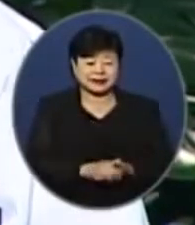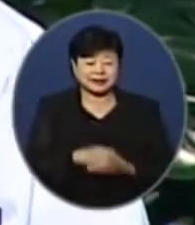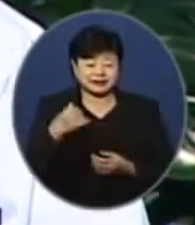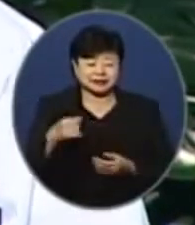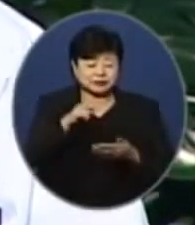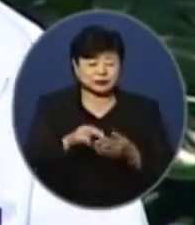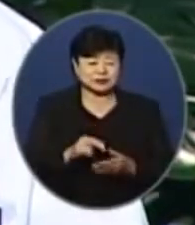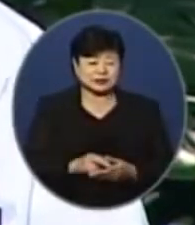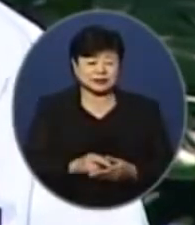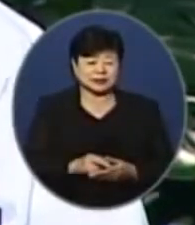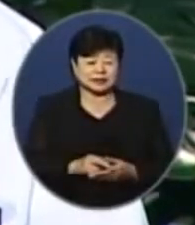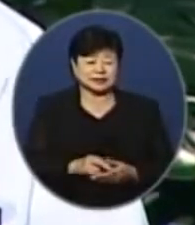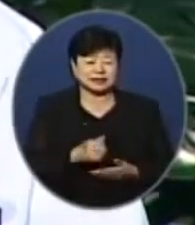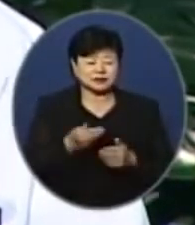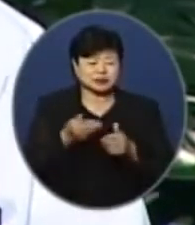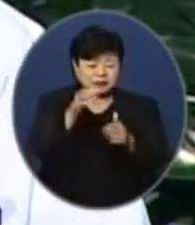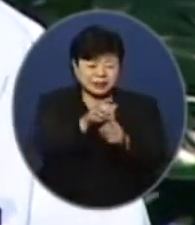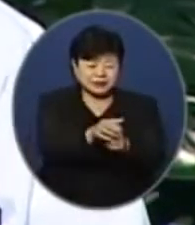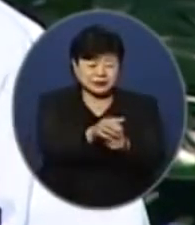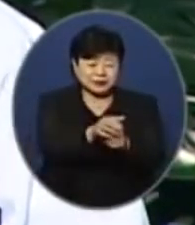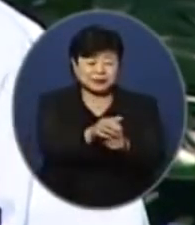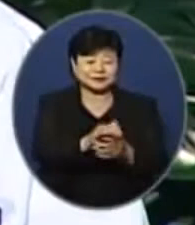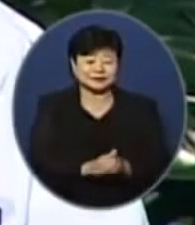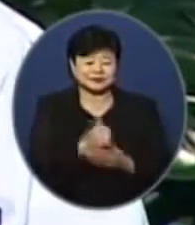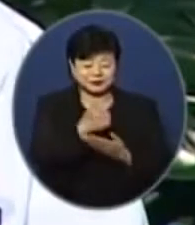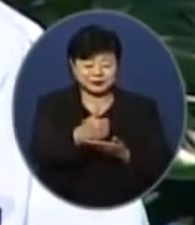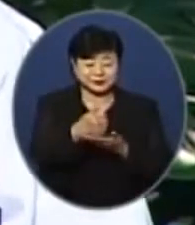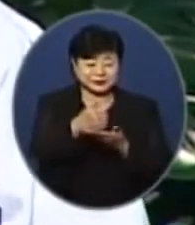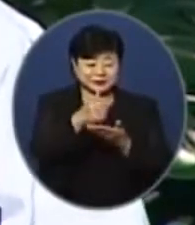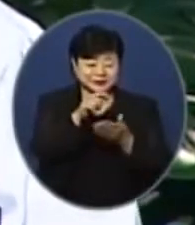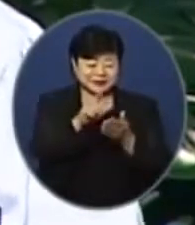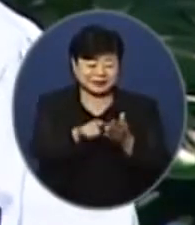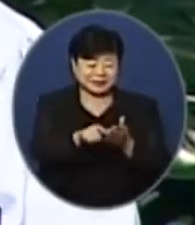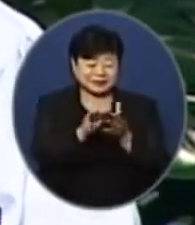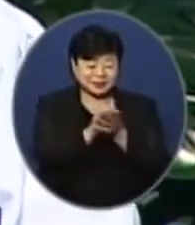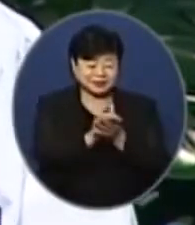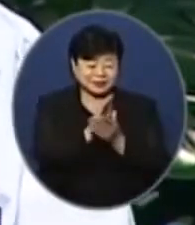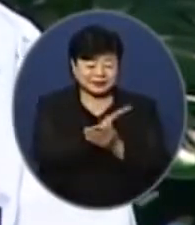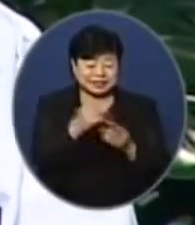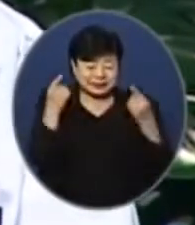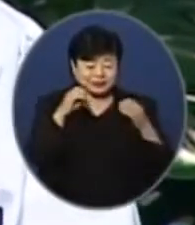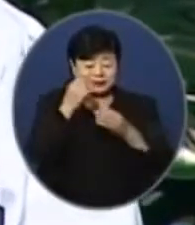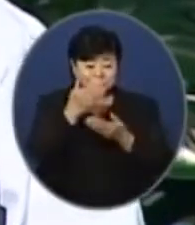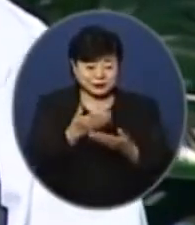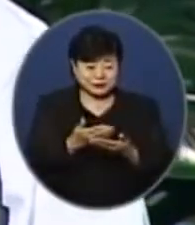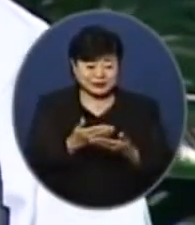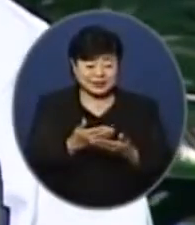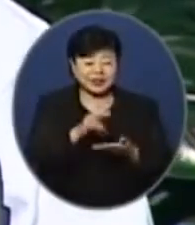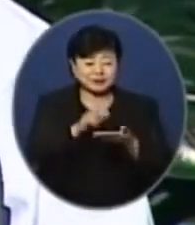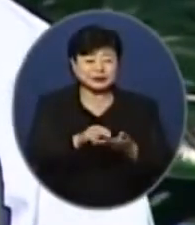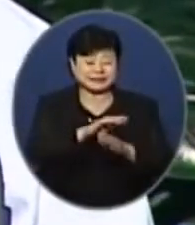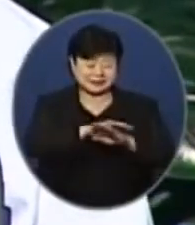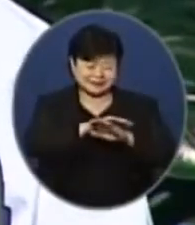자녀의 문제, 사회의 문제 다 내려놓으시기 바랍니다. 사랑의 주님께서 이 시간 우리의 기도와 찬양을 받으시고 모든